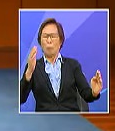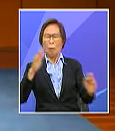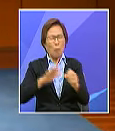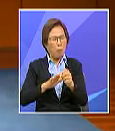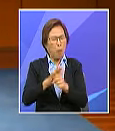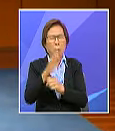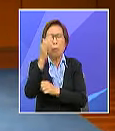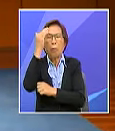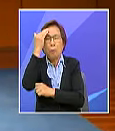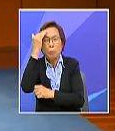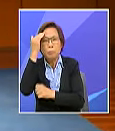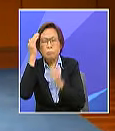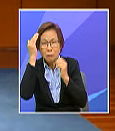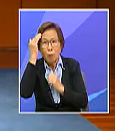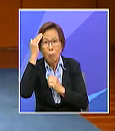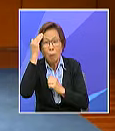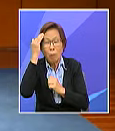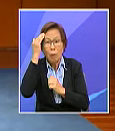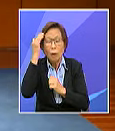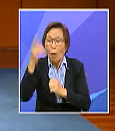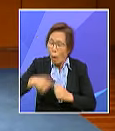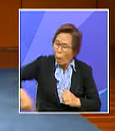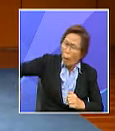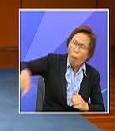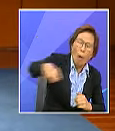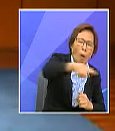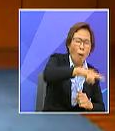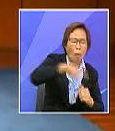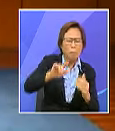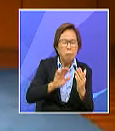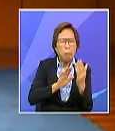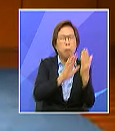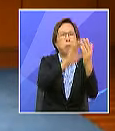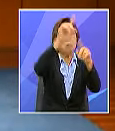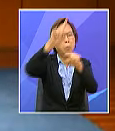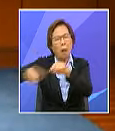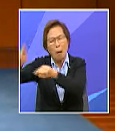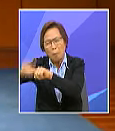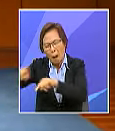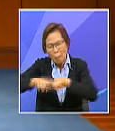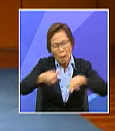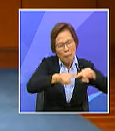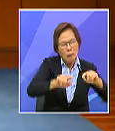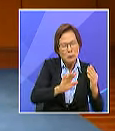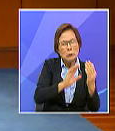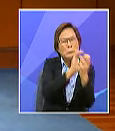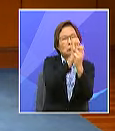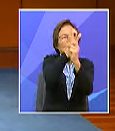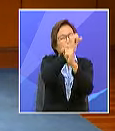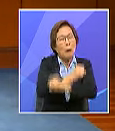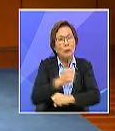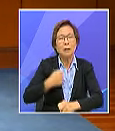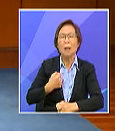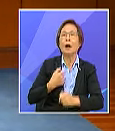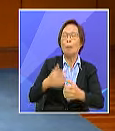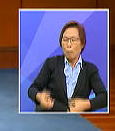semua PH perlu mengharungi pelbagai cabaran saya ingin mengambil kesempatan ini untuk